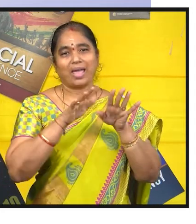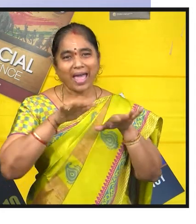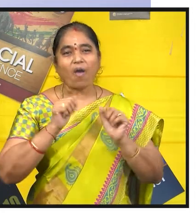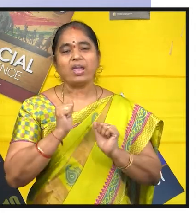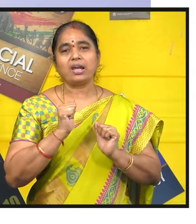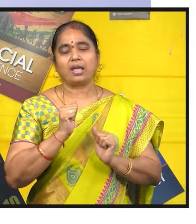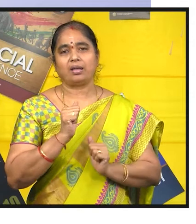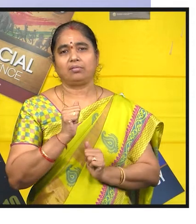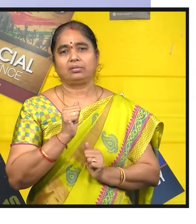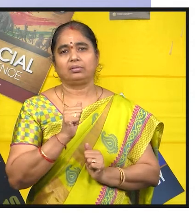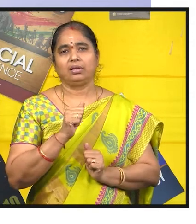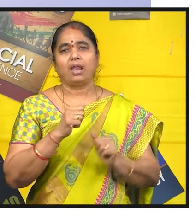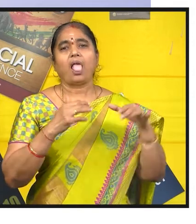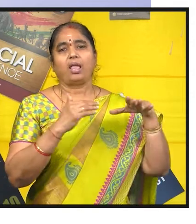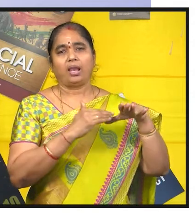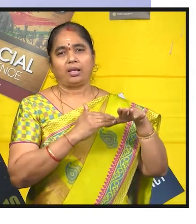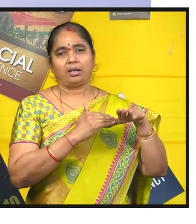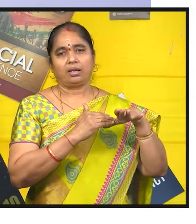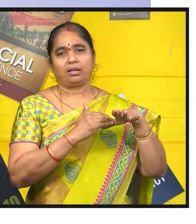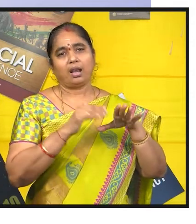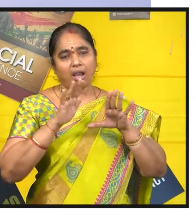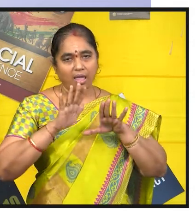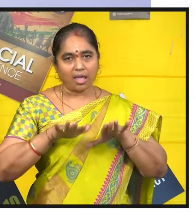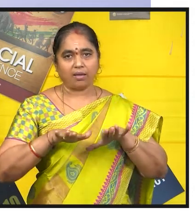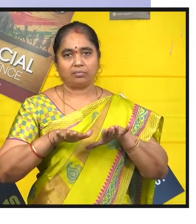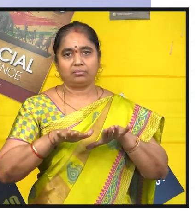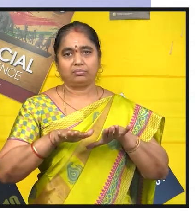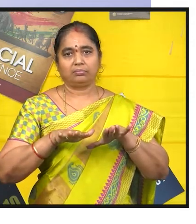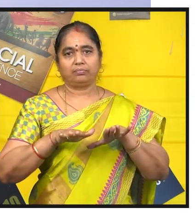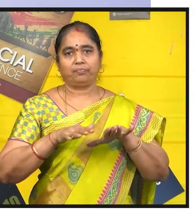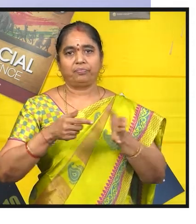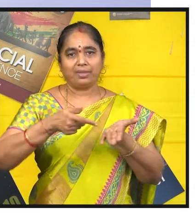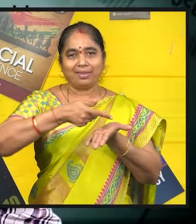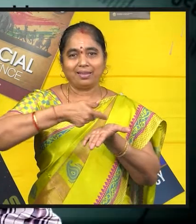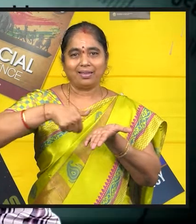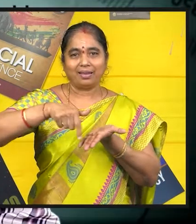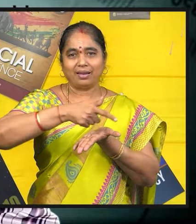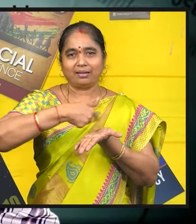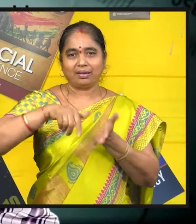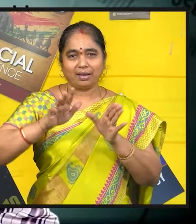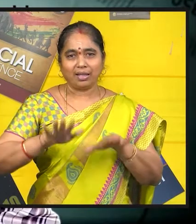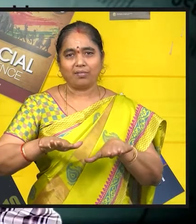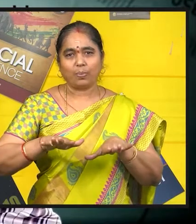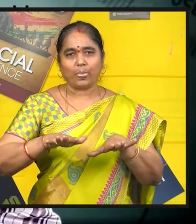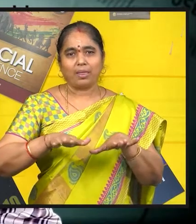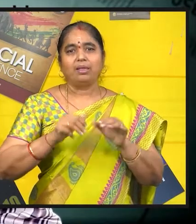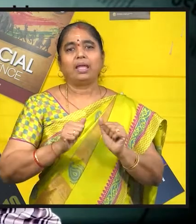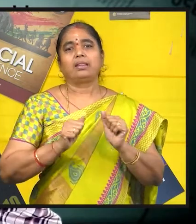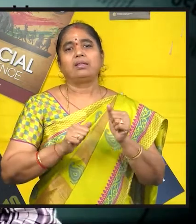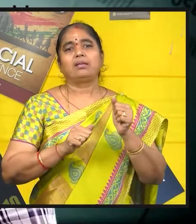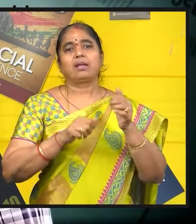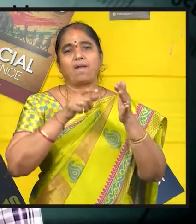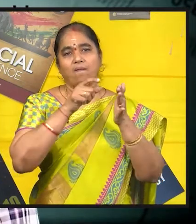நிரம்புகிறது என்று சொல்லி பார்த்தீர்கள் என்று சொன்னால் எலக்ட்ரான்கள் நிரம்புகிறது. இவைகள் எதை குறிக்கிறது என்று சொன்னால்